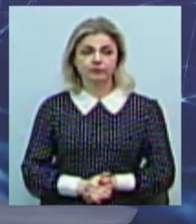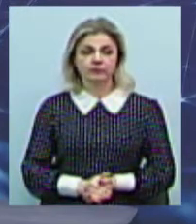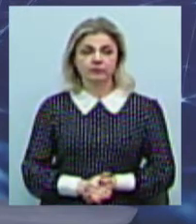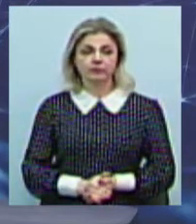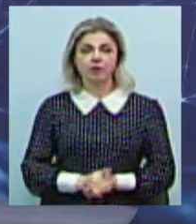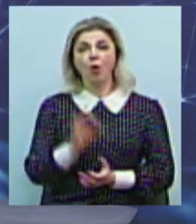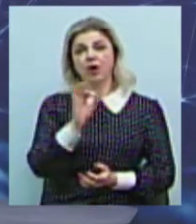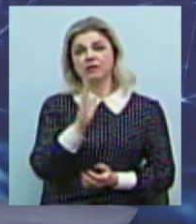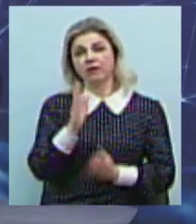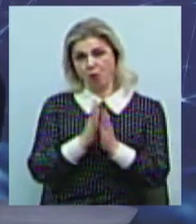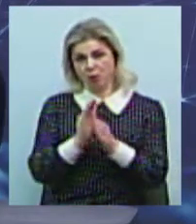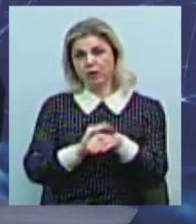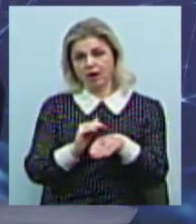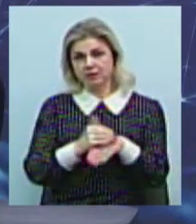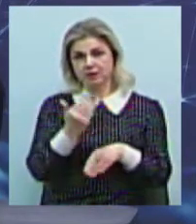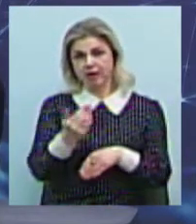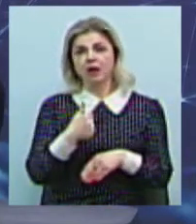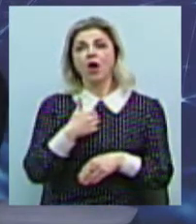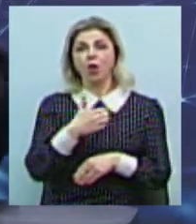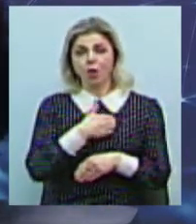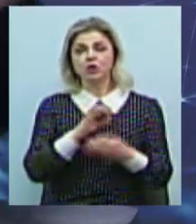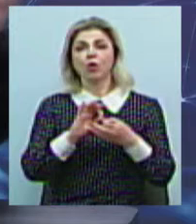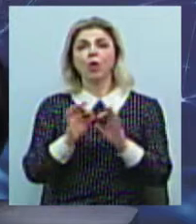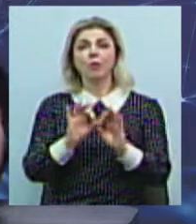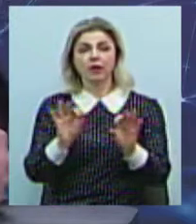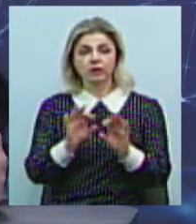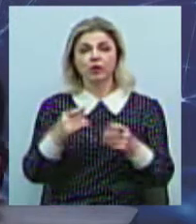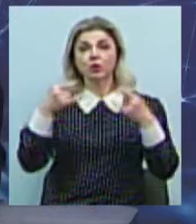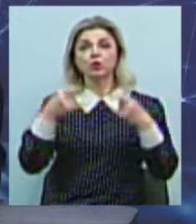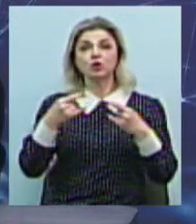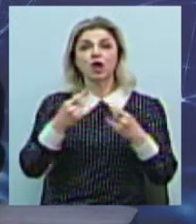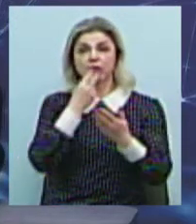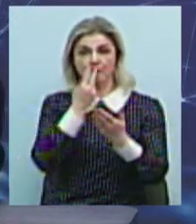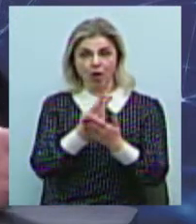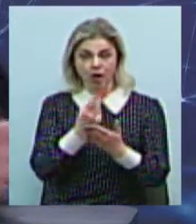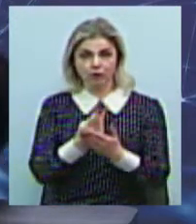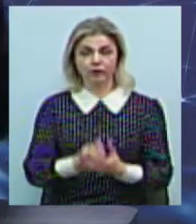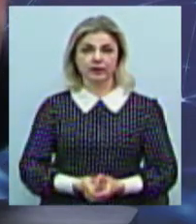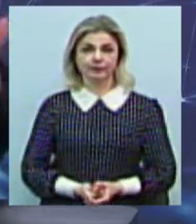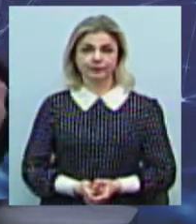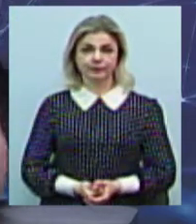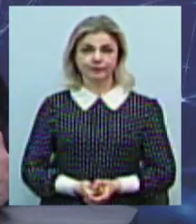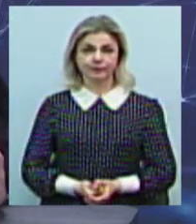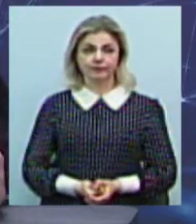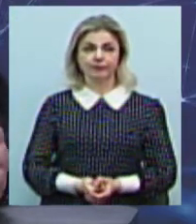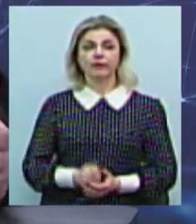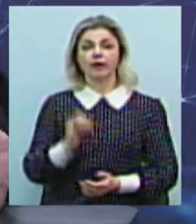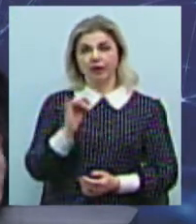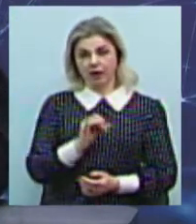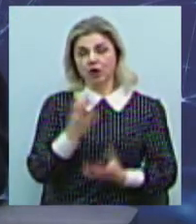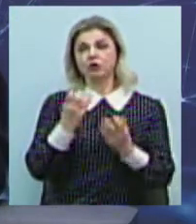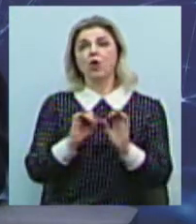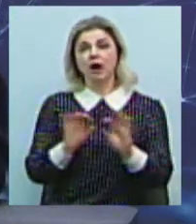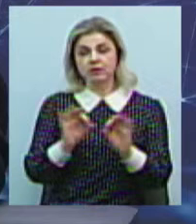Олександр Вікторович, будь ласка. Да, я хочу ще раз прокоментувати. Вже у сюжеті показували, мови ці розказували. Я їх хочу ще